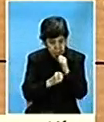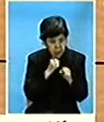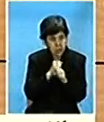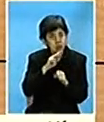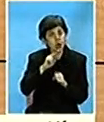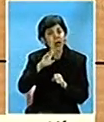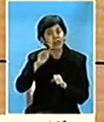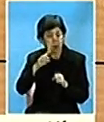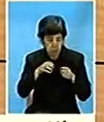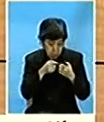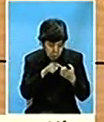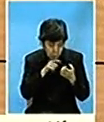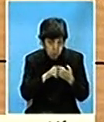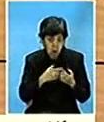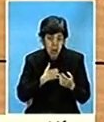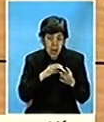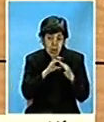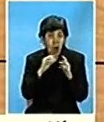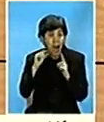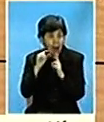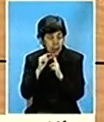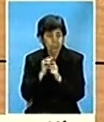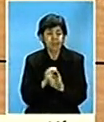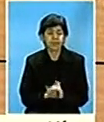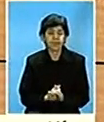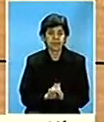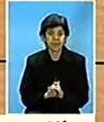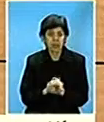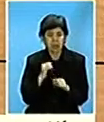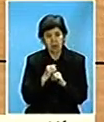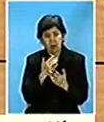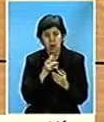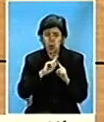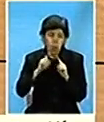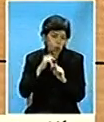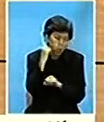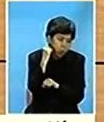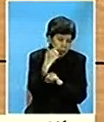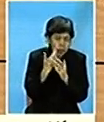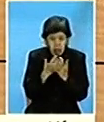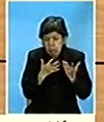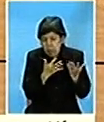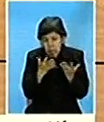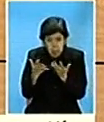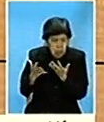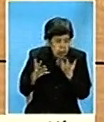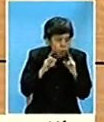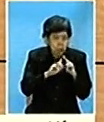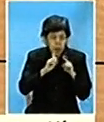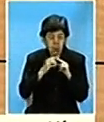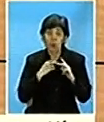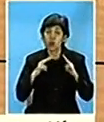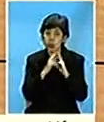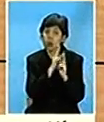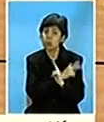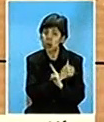กำหนดว่าผู้ยากไร้คือยากจนขาดแคลนไปทุกสิ่งทุกอย่างซึ่งทางกระทรวงสาธารณ